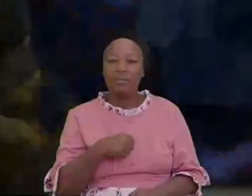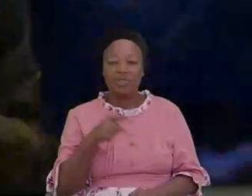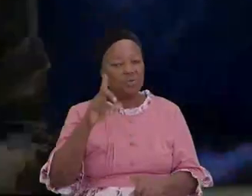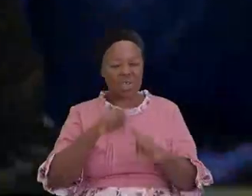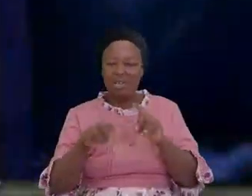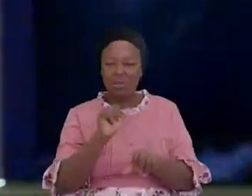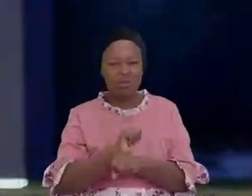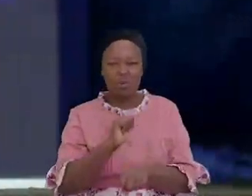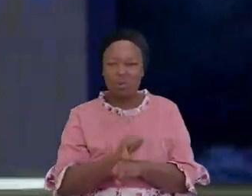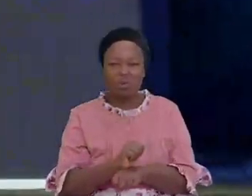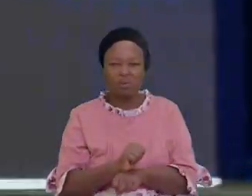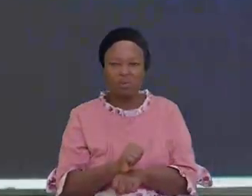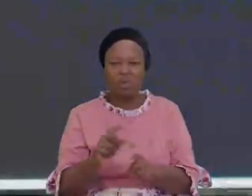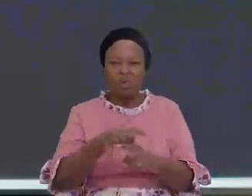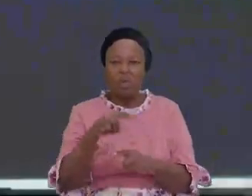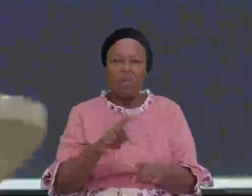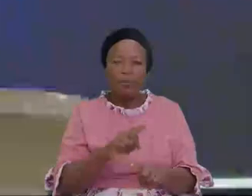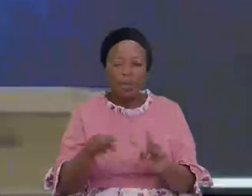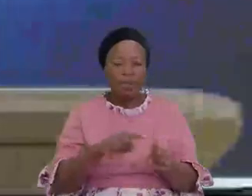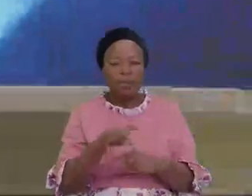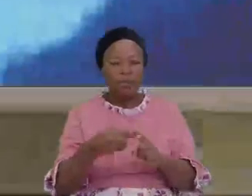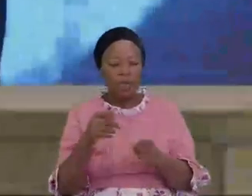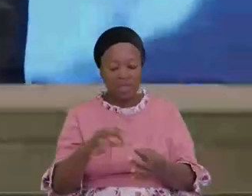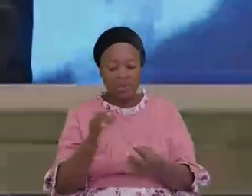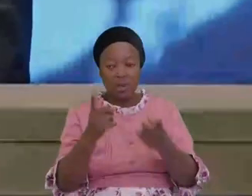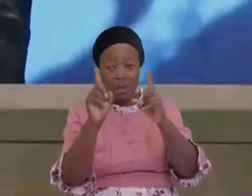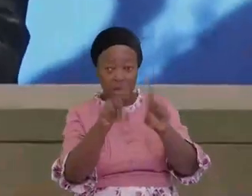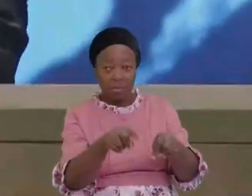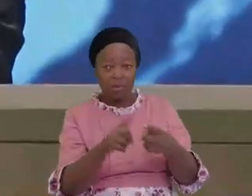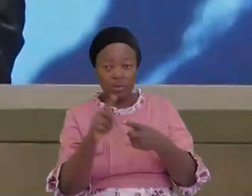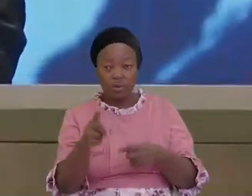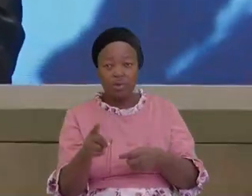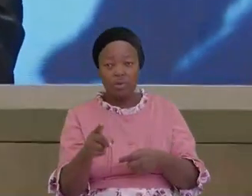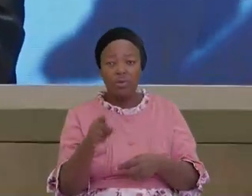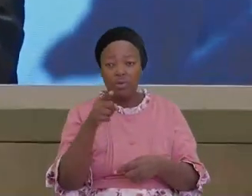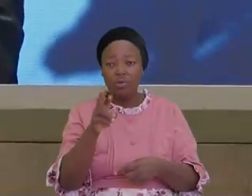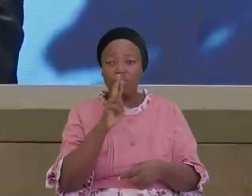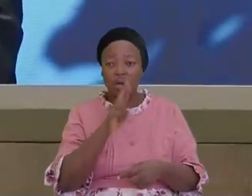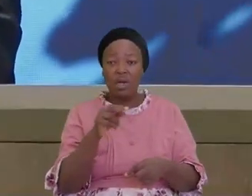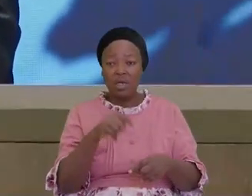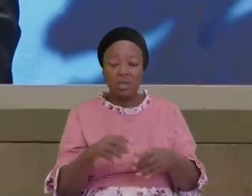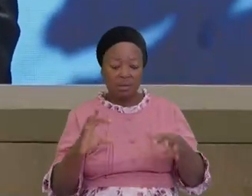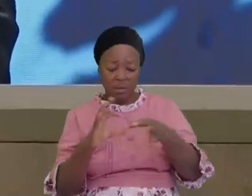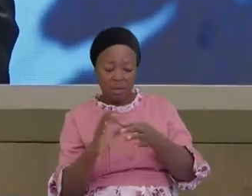ça ne peut pas marcher. Mais quand l'Esprit vient à toi, tu coopères avec l'Esprit de Dieu.